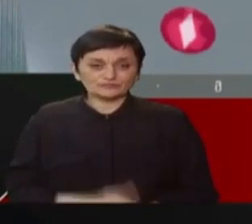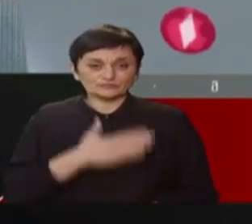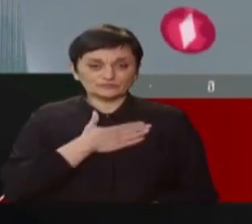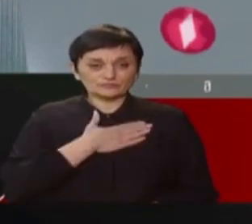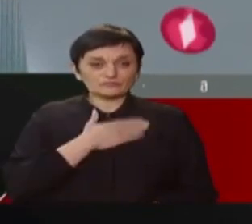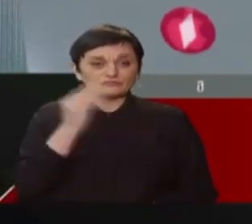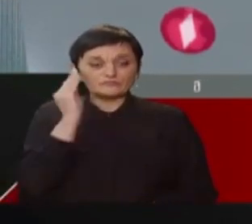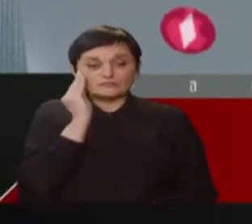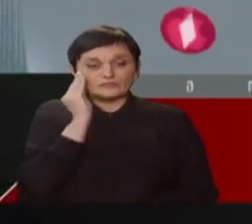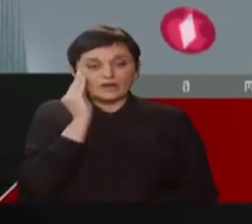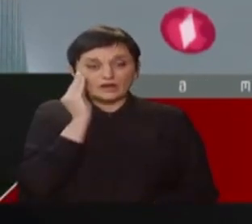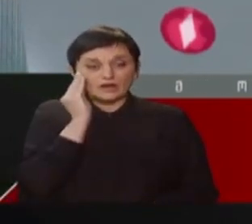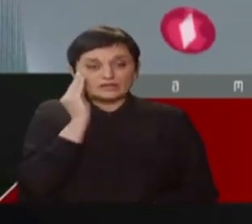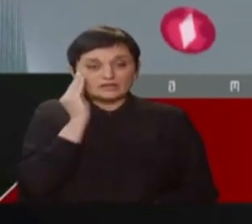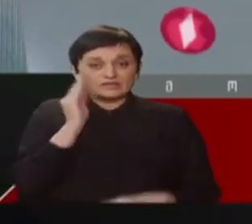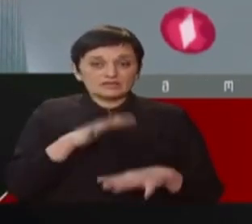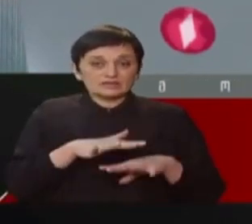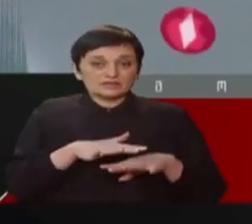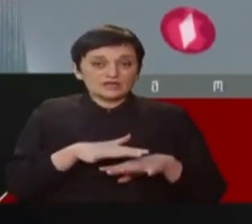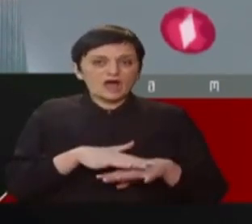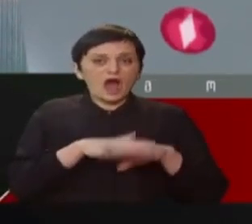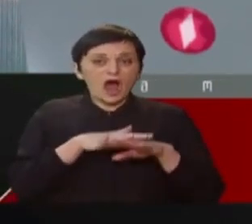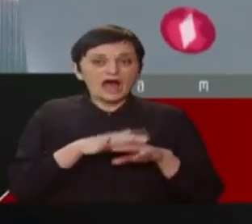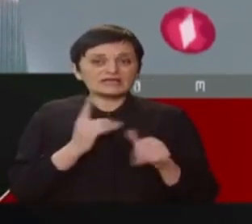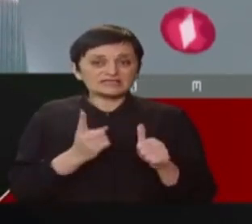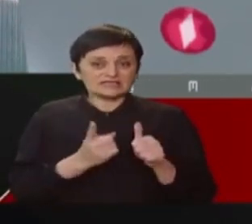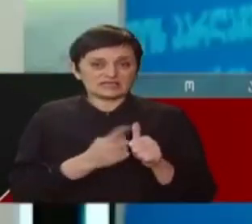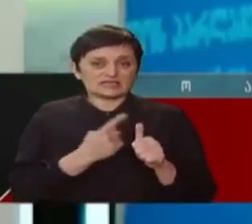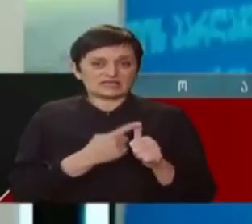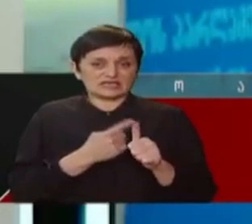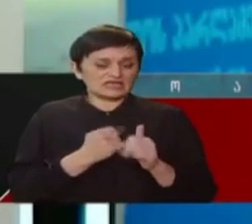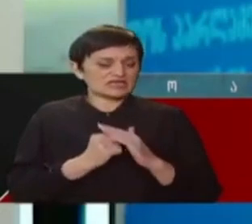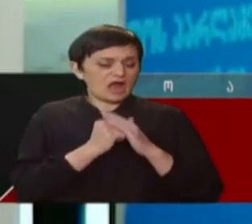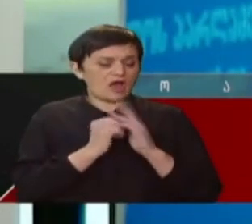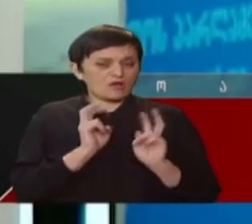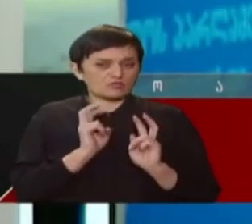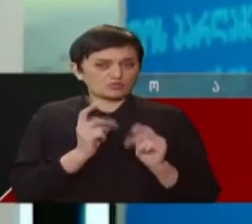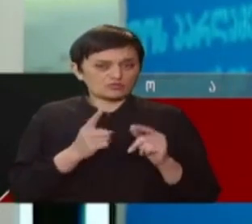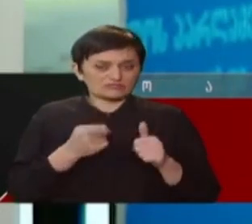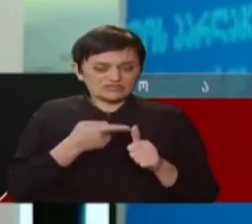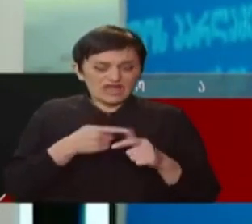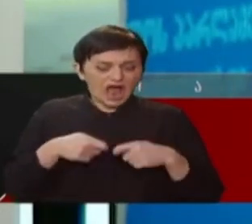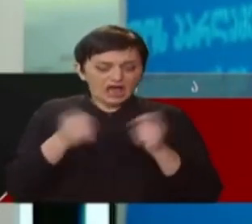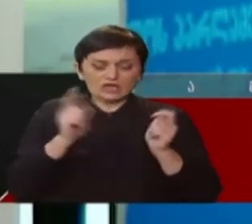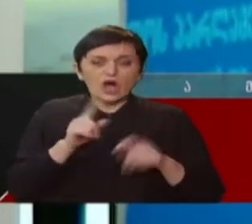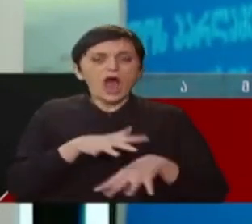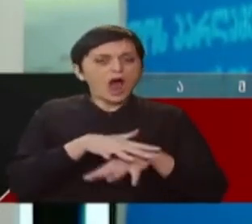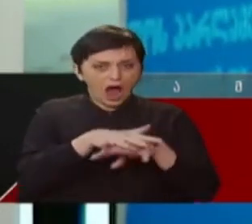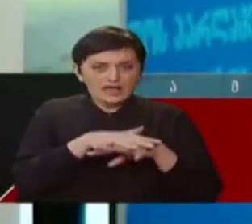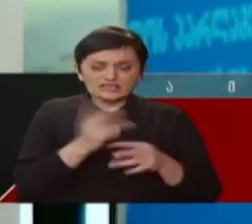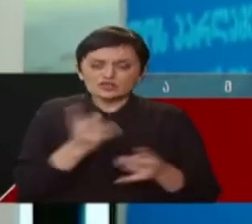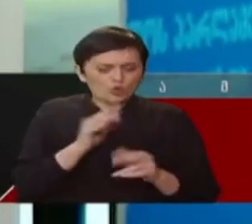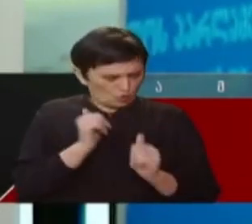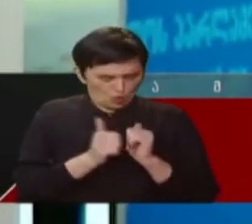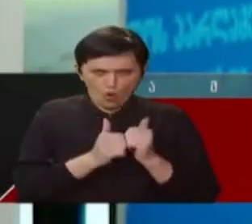ჩემი აზრით, ჩვენ აქციებს აქვს რეპუტაციულად სახელი გატეხილი ქვეყანაში. არა იმიტომ, რომ აქცია საჭირო არ არის. აქცია ყოველდღე უნდა